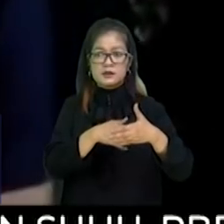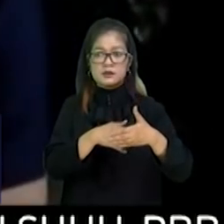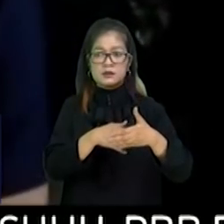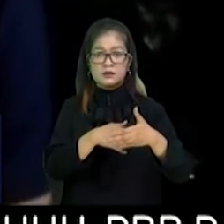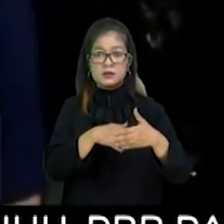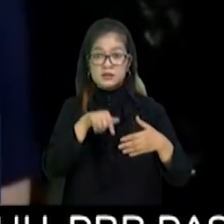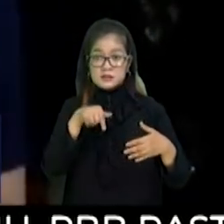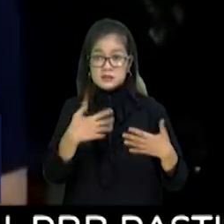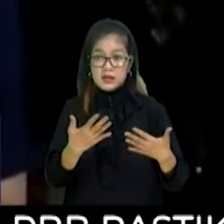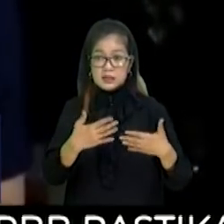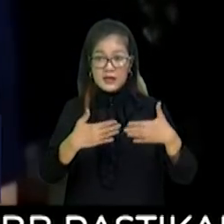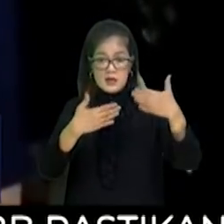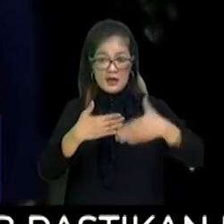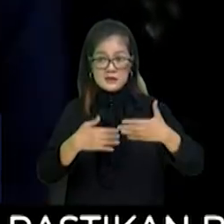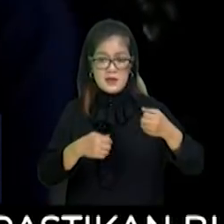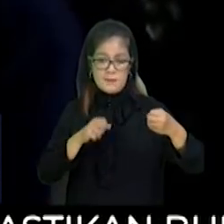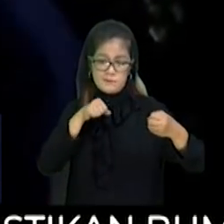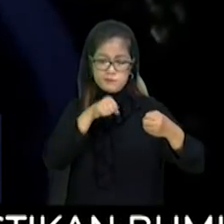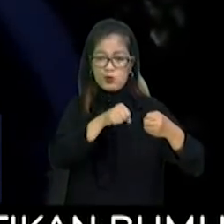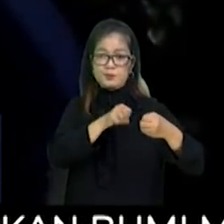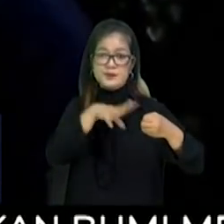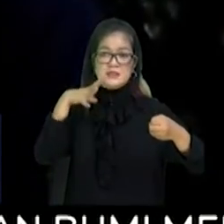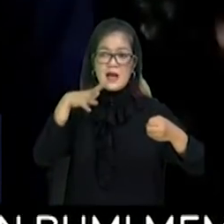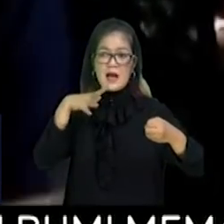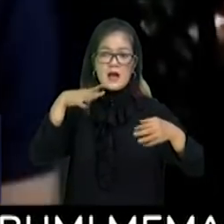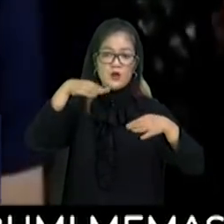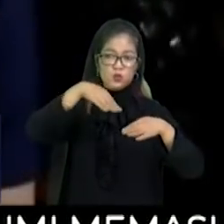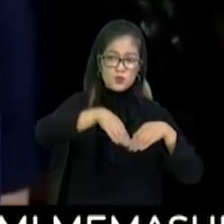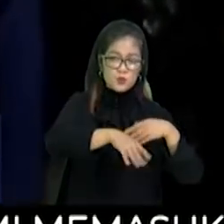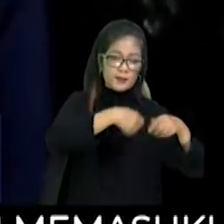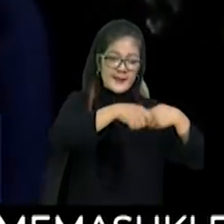akhir masuk tambangnya di